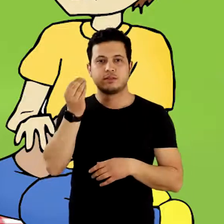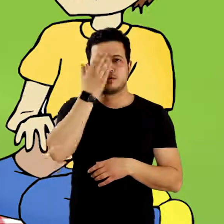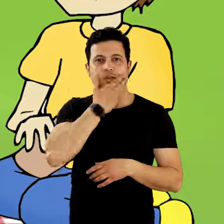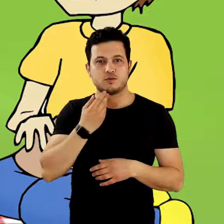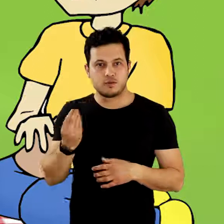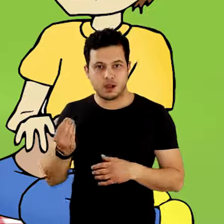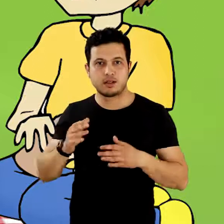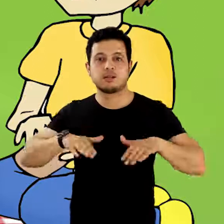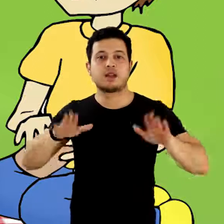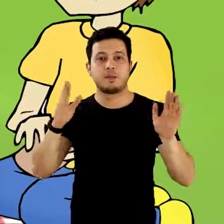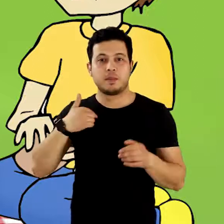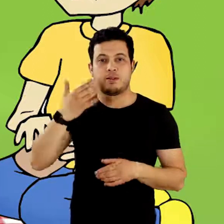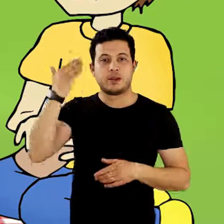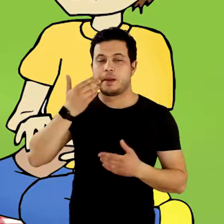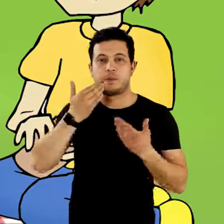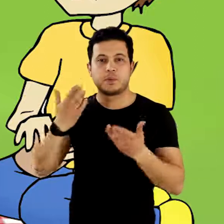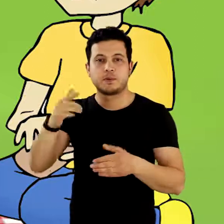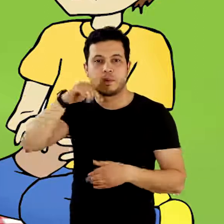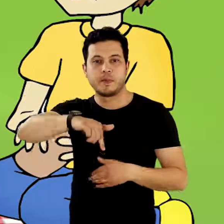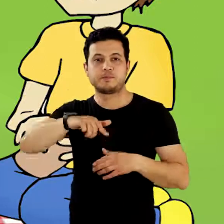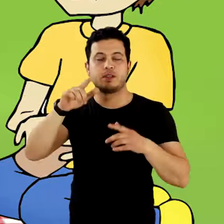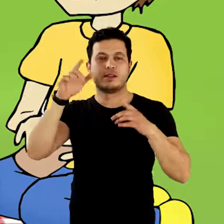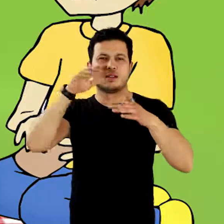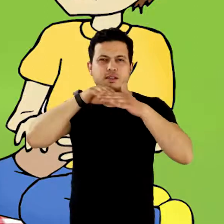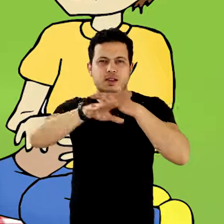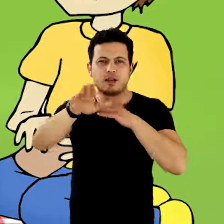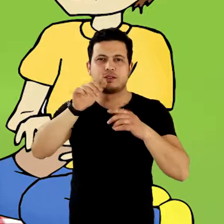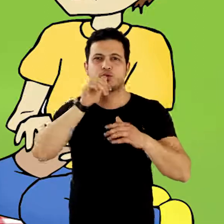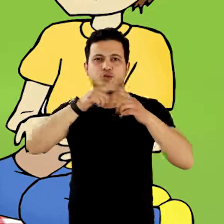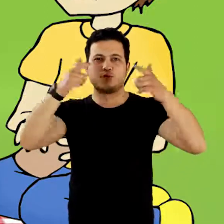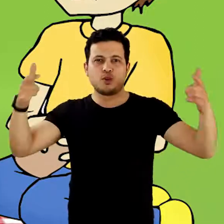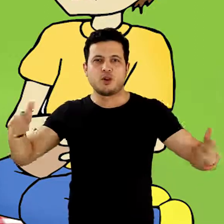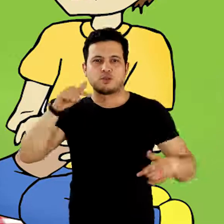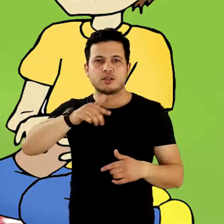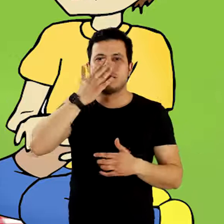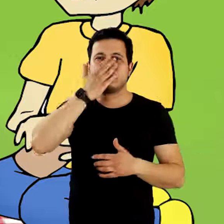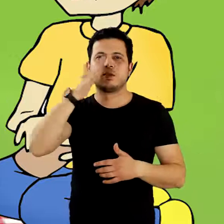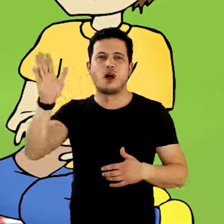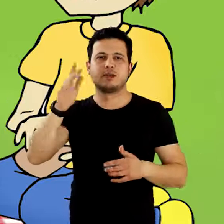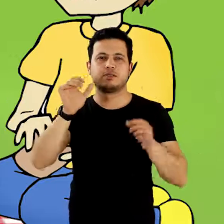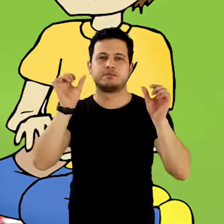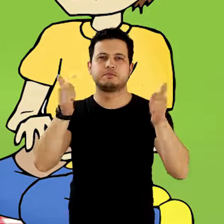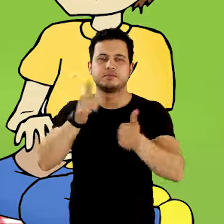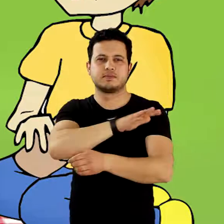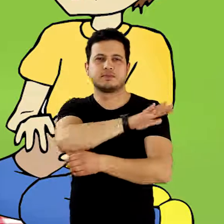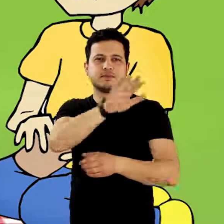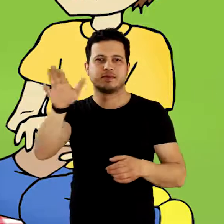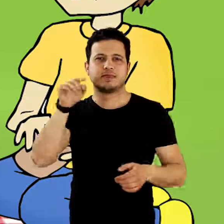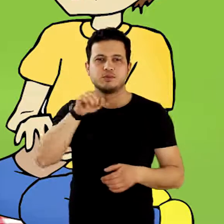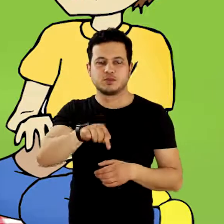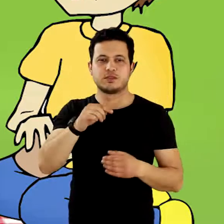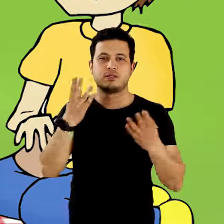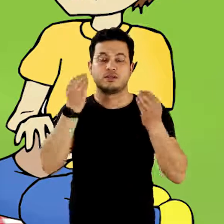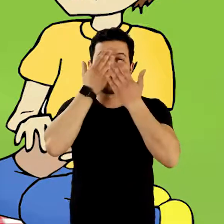değil mi? Demiştim size. Saklı Göl bir doğa harikasıdır. Ama herkes bilmez. Galiba o yüzden adı Saklı